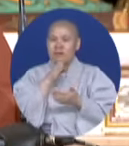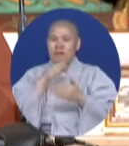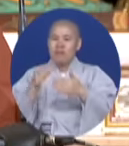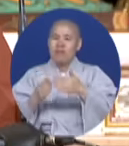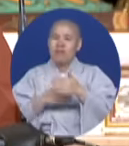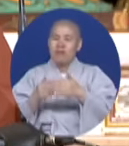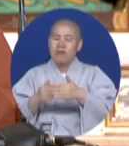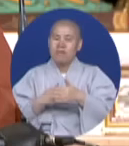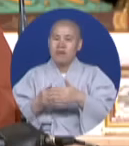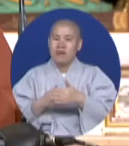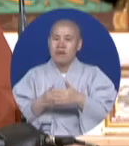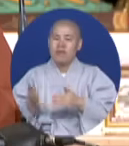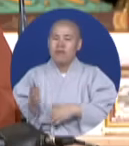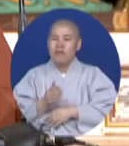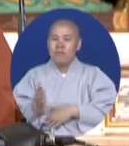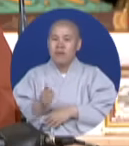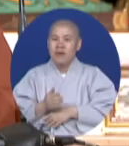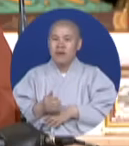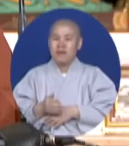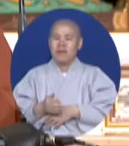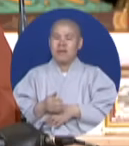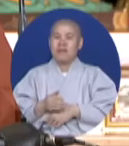예를 들면 저 앞산에